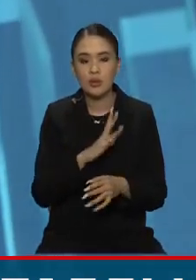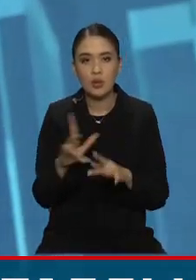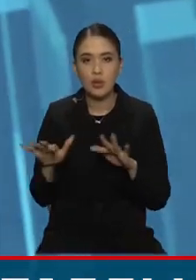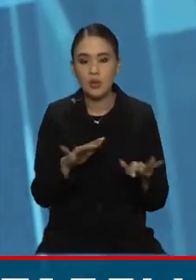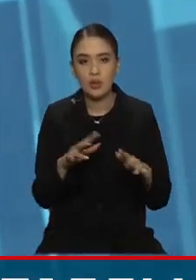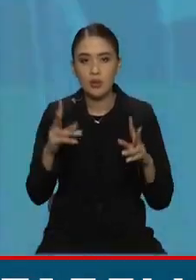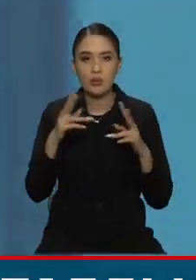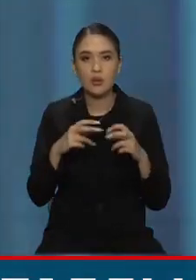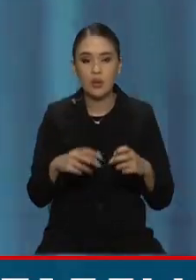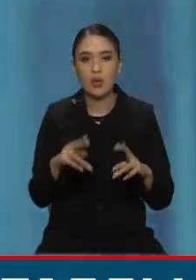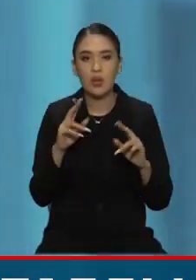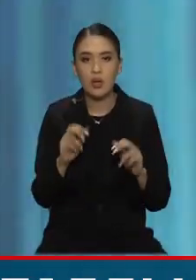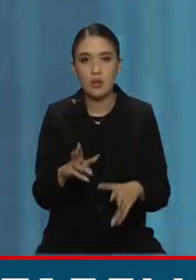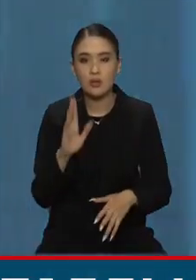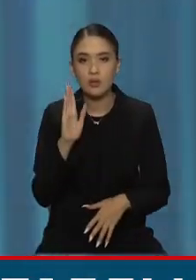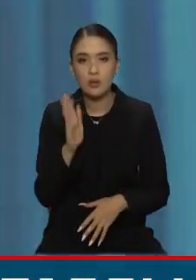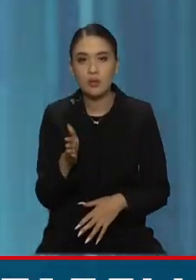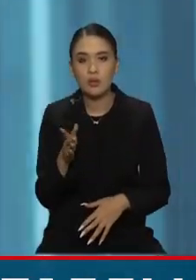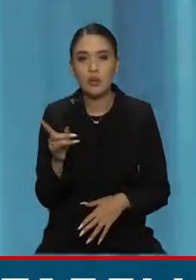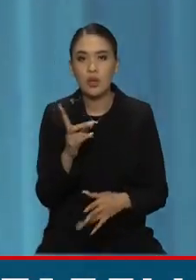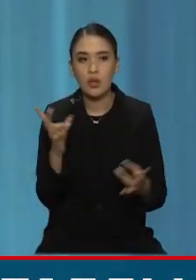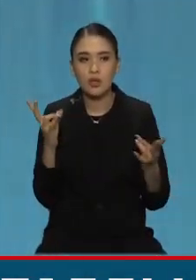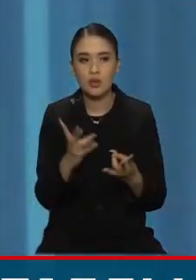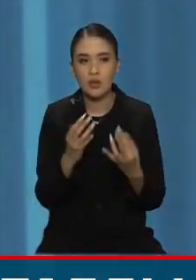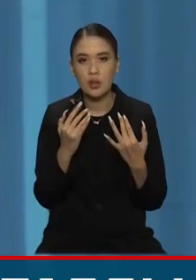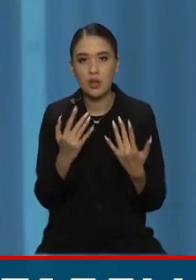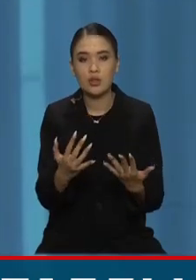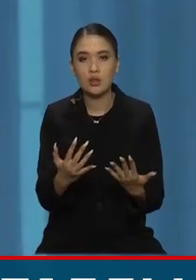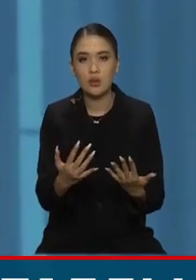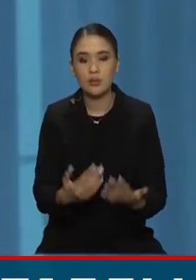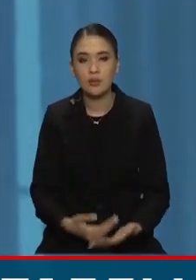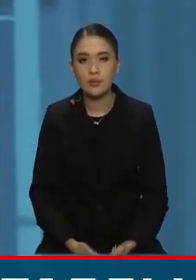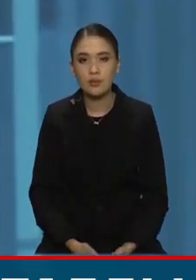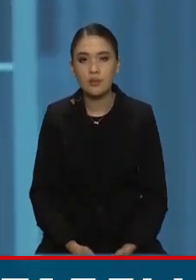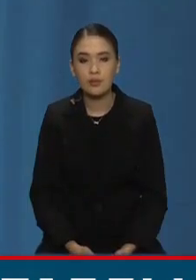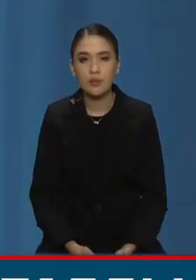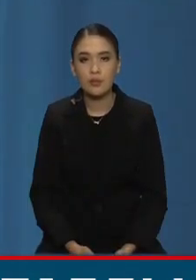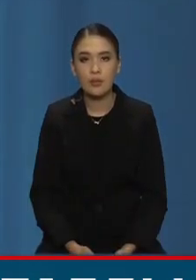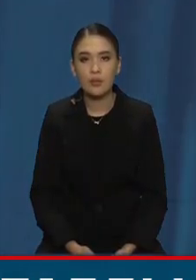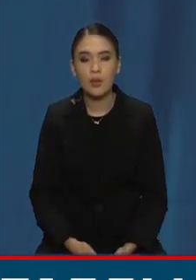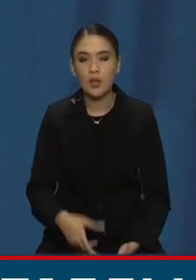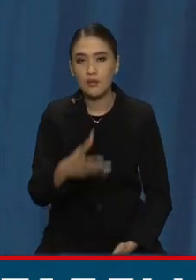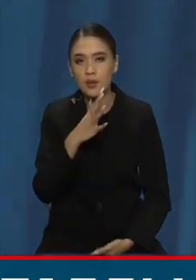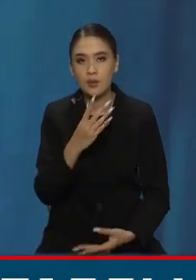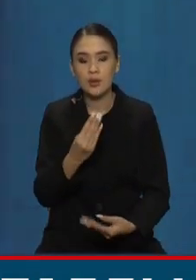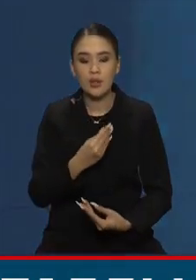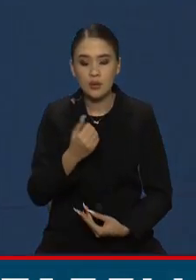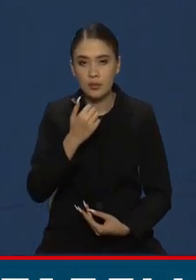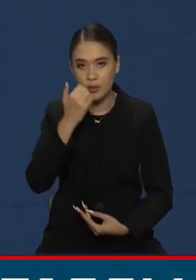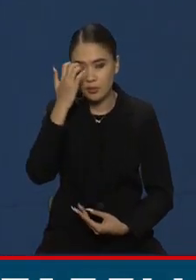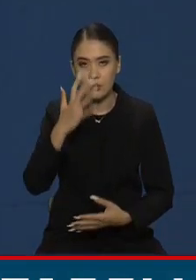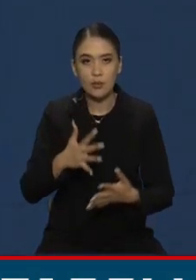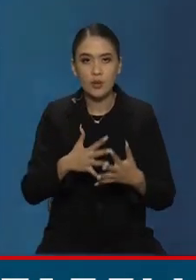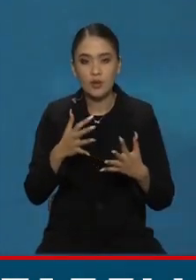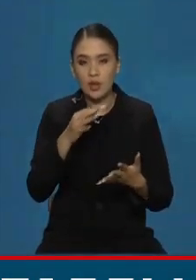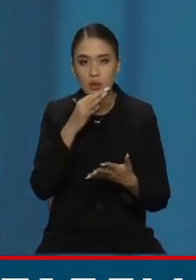жатырмыз, қалай өткіземіз, қажеттілігі қанша. Азамат Сағатұлы, уақыт бөліп бізге келіп сұхбат